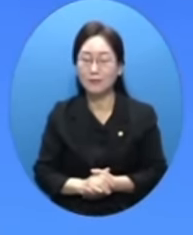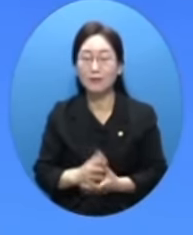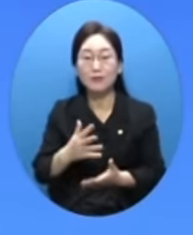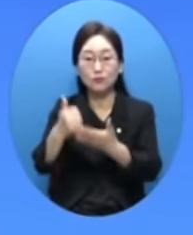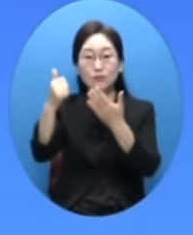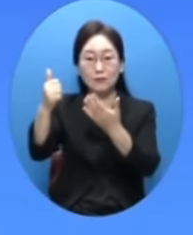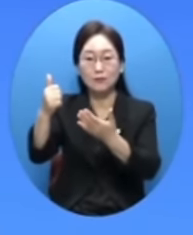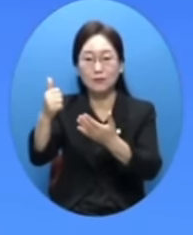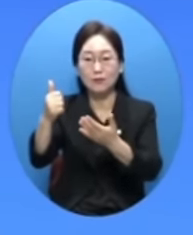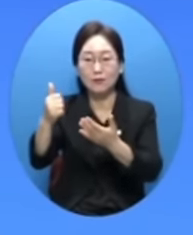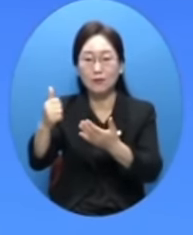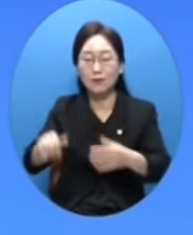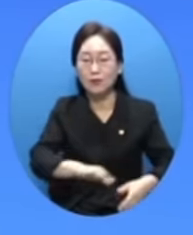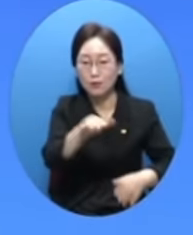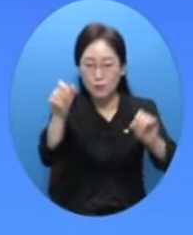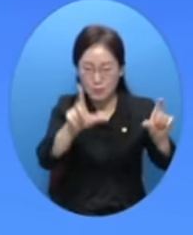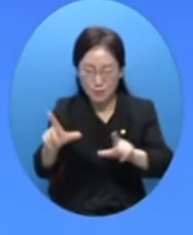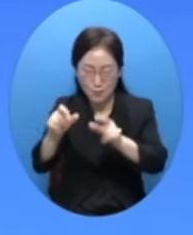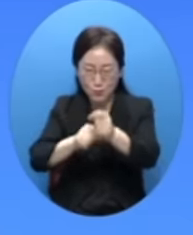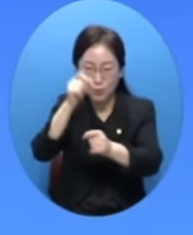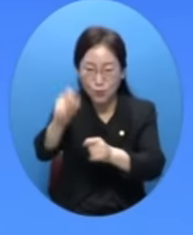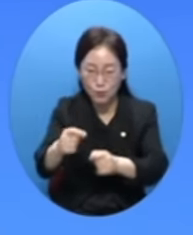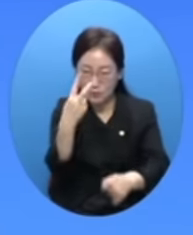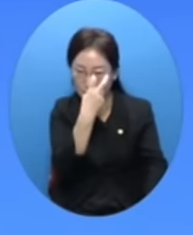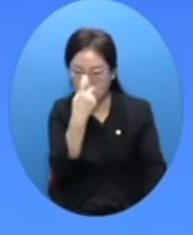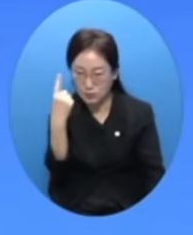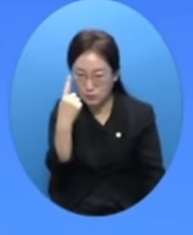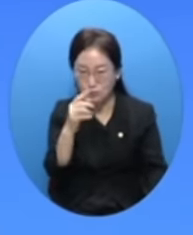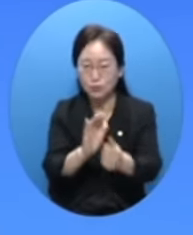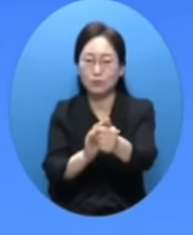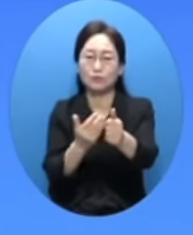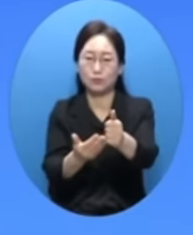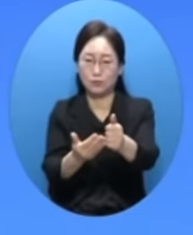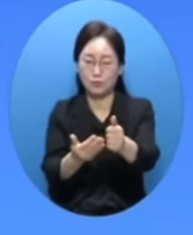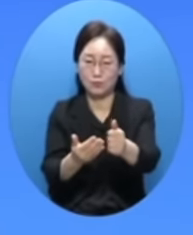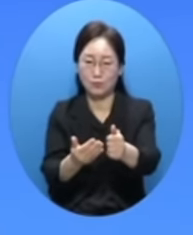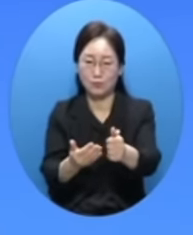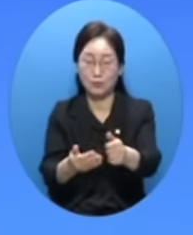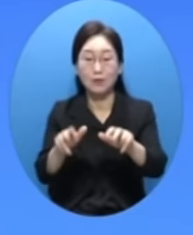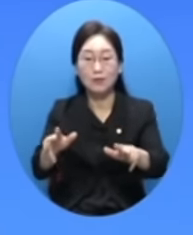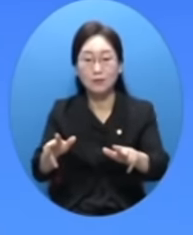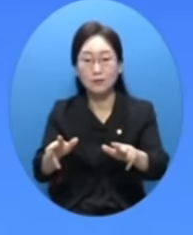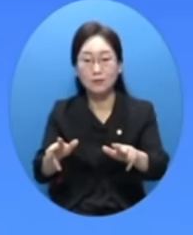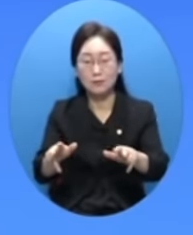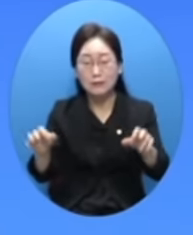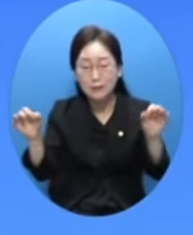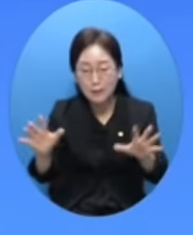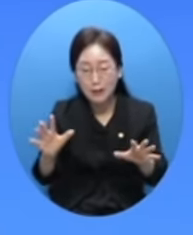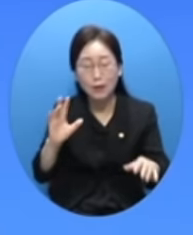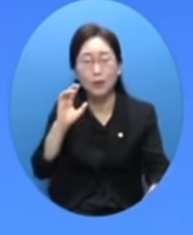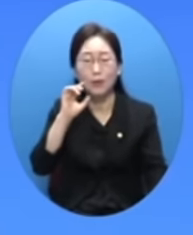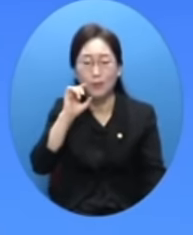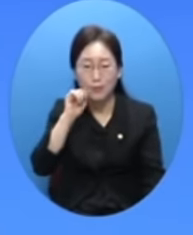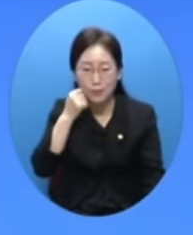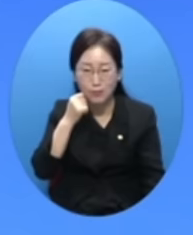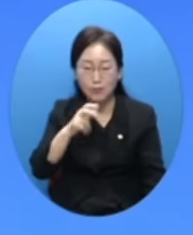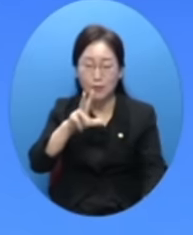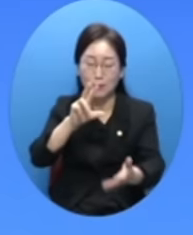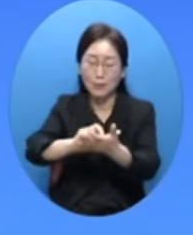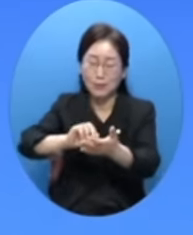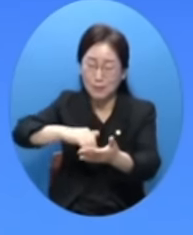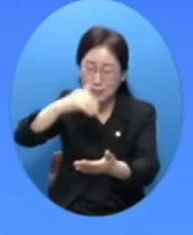주님께서 우리의 삶을 영원토록 지켜주시는 것입니다. 지금 잠시 잠깐 어렵다고 문제가